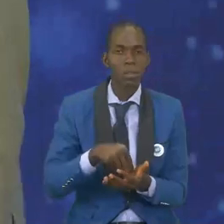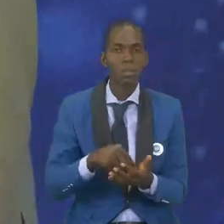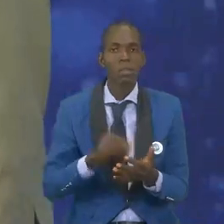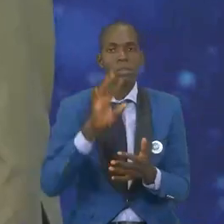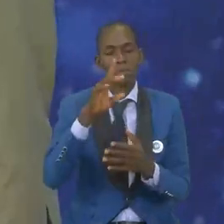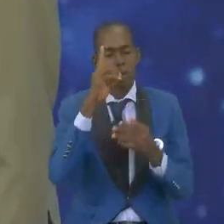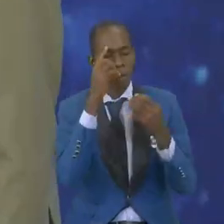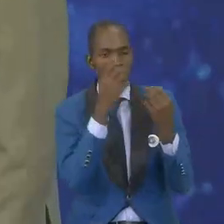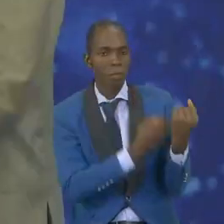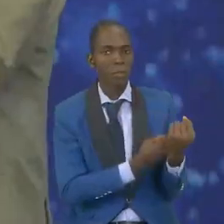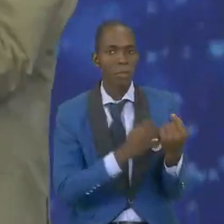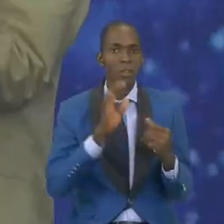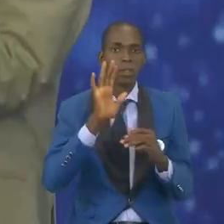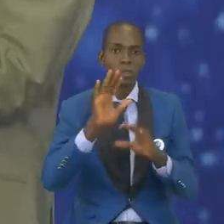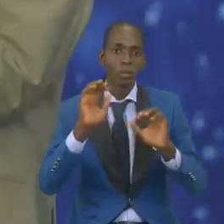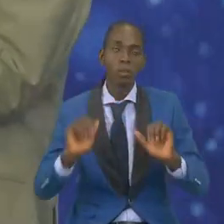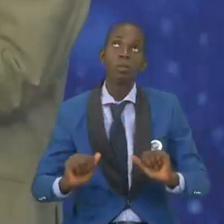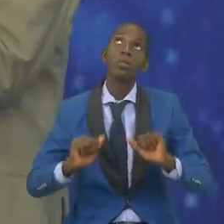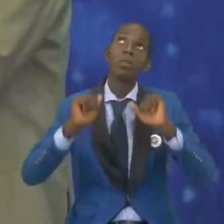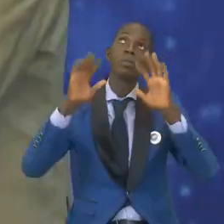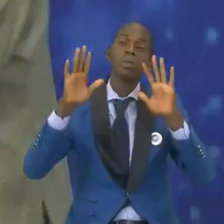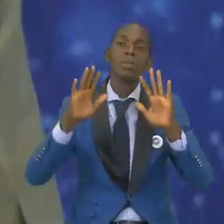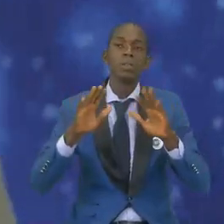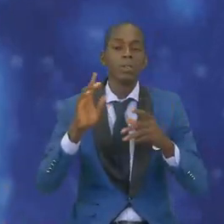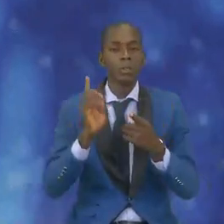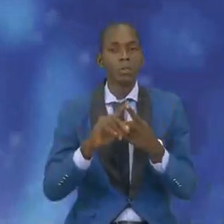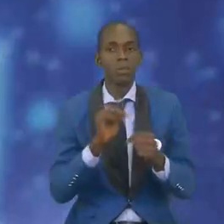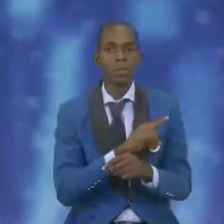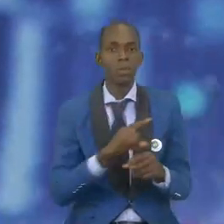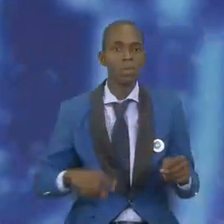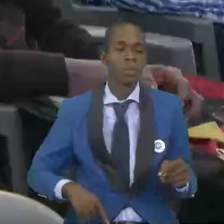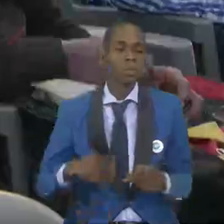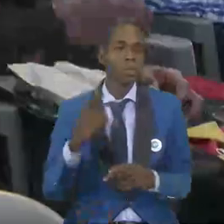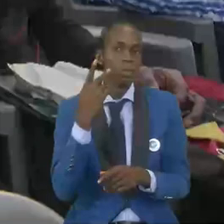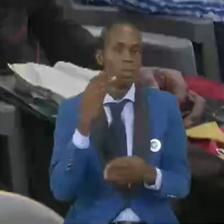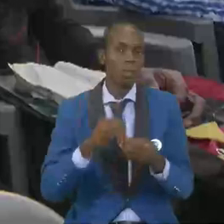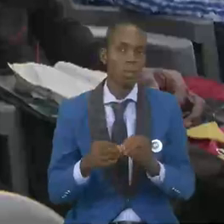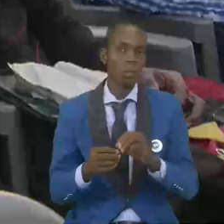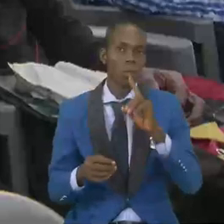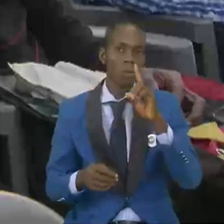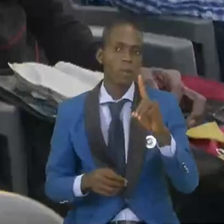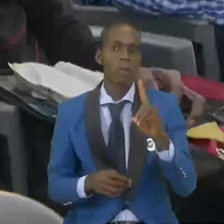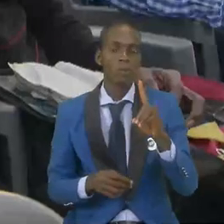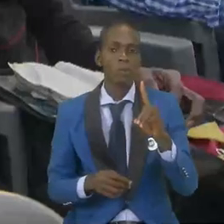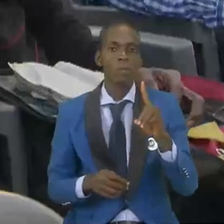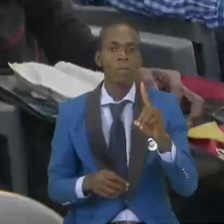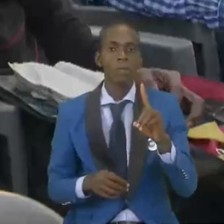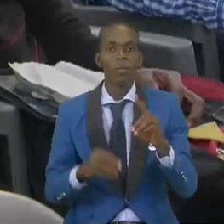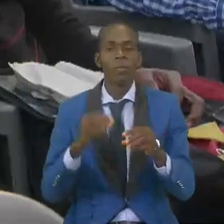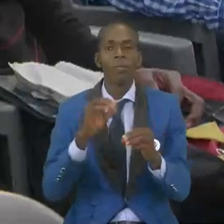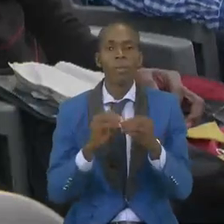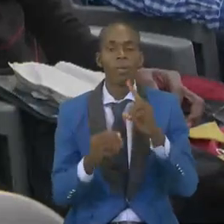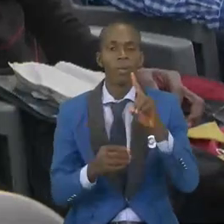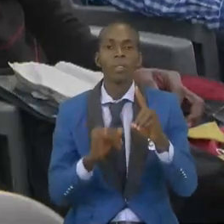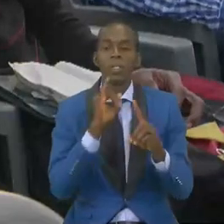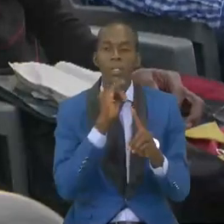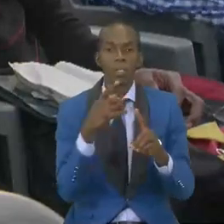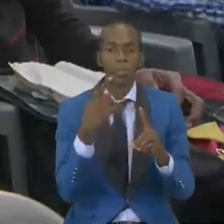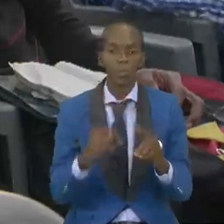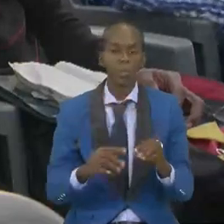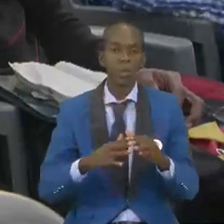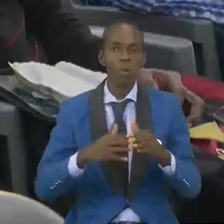c'est comme ça. Il faut maintenir sa position, sa foi, son engagement et sa dédicace, son dévouement au